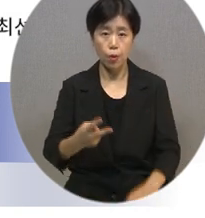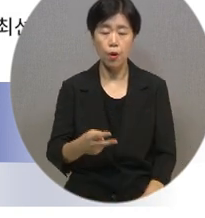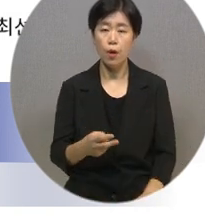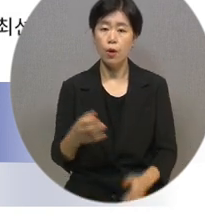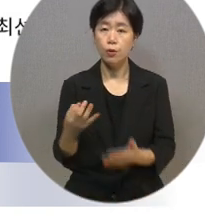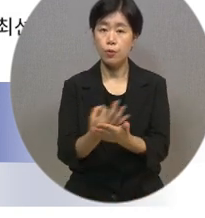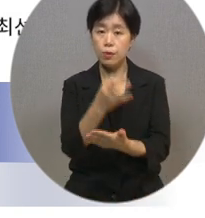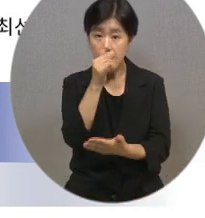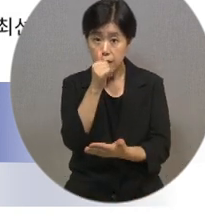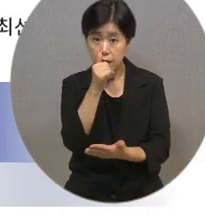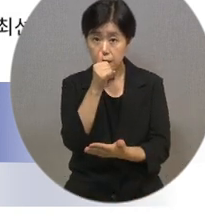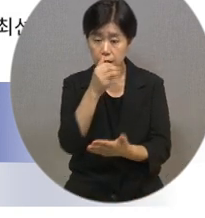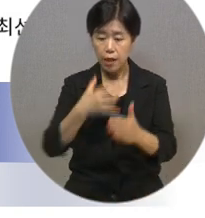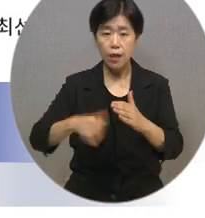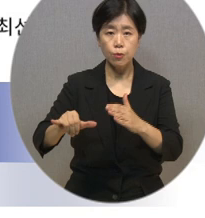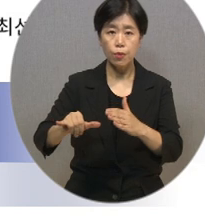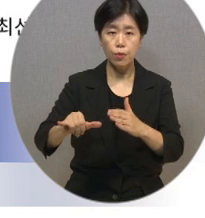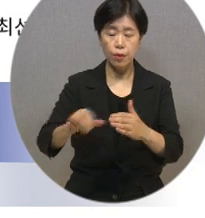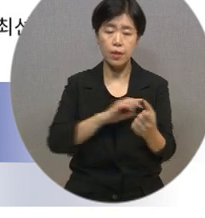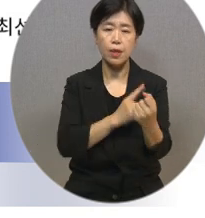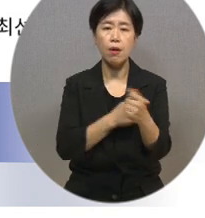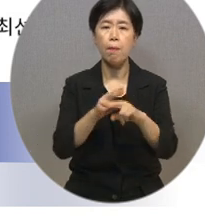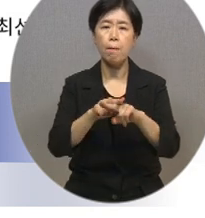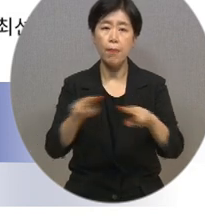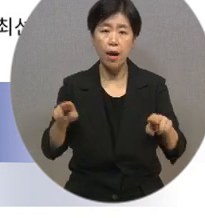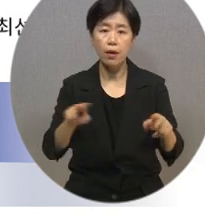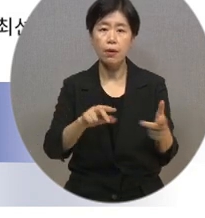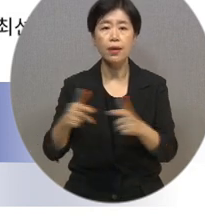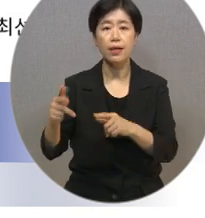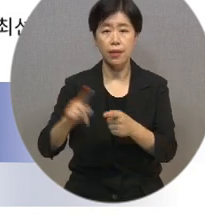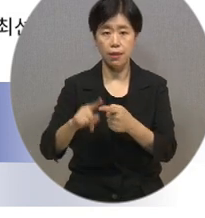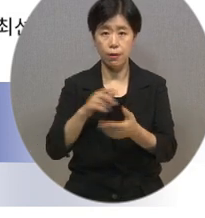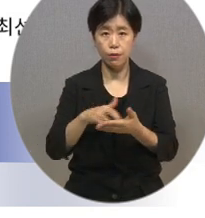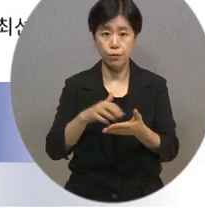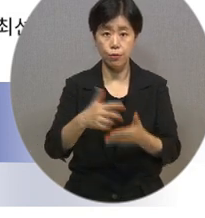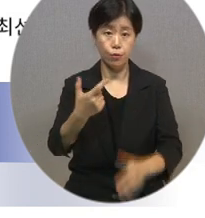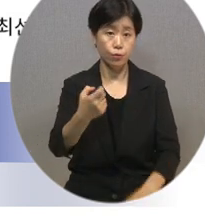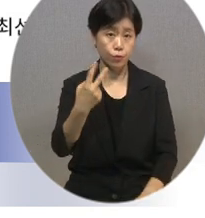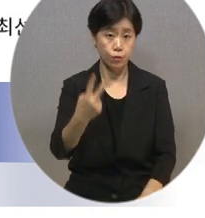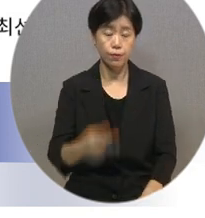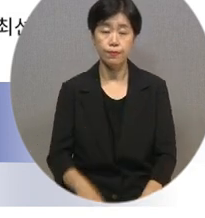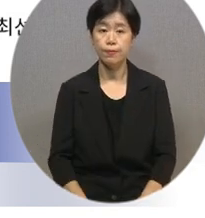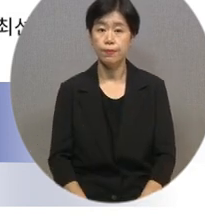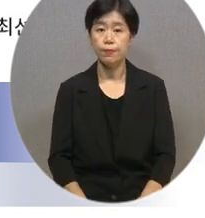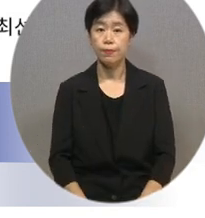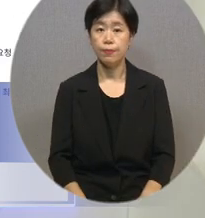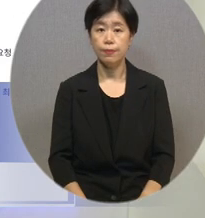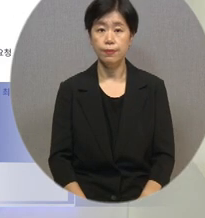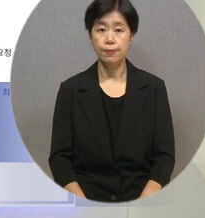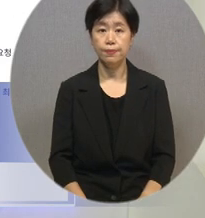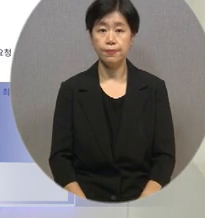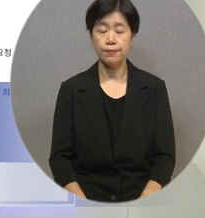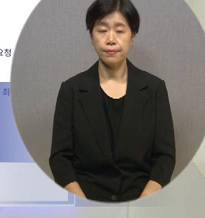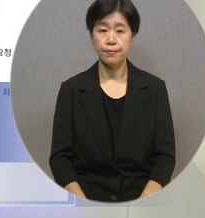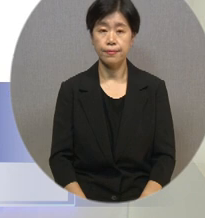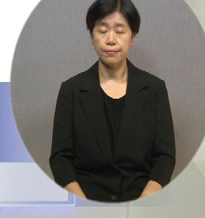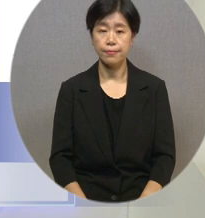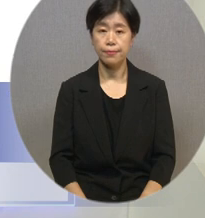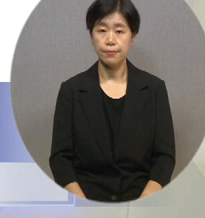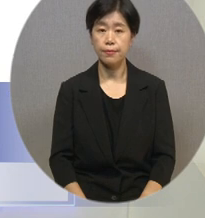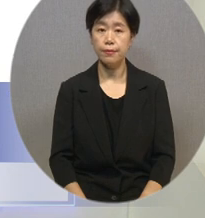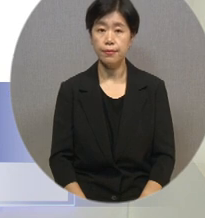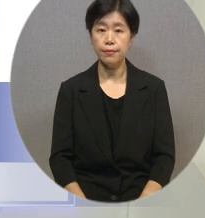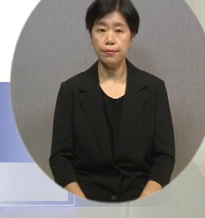피부양자 자격 상실 예정안내 문 등 총 예순 두 종입니다 다음